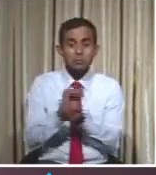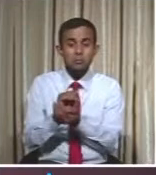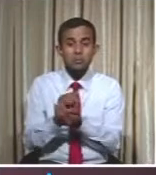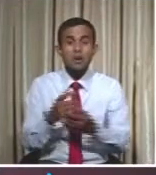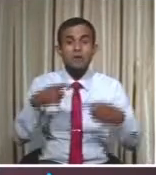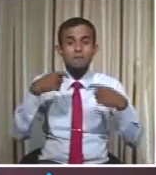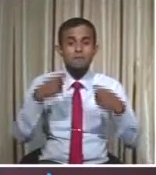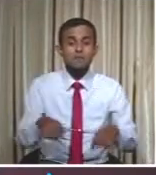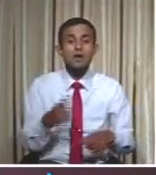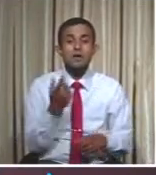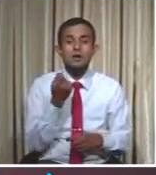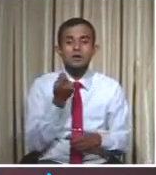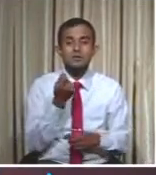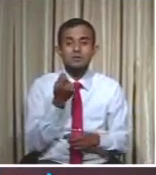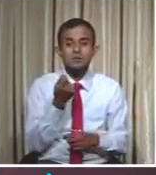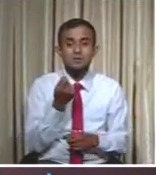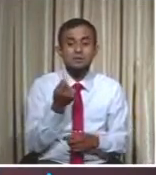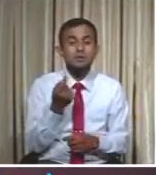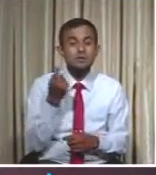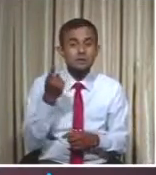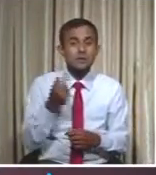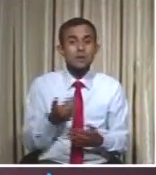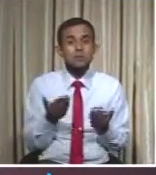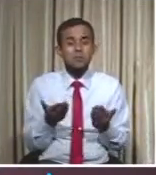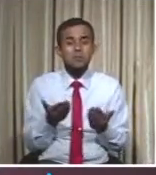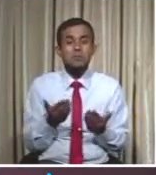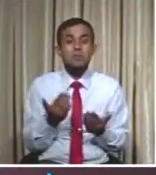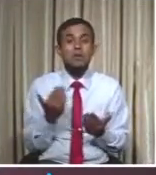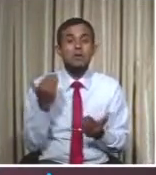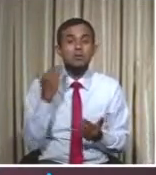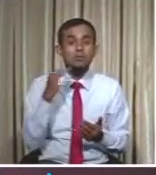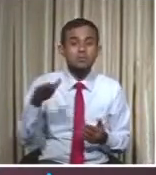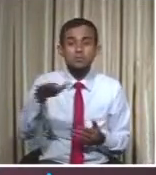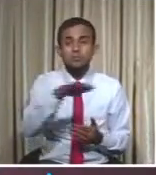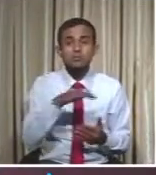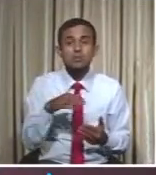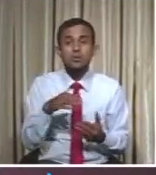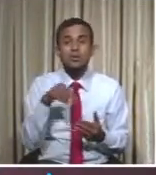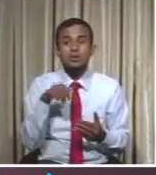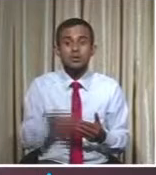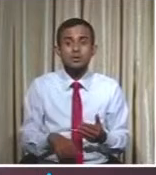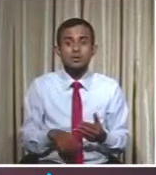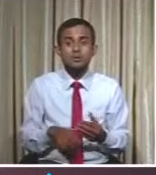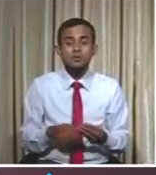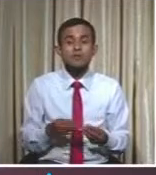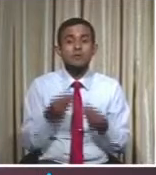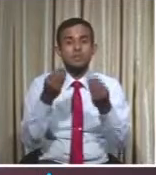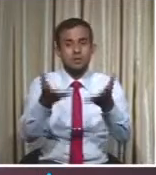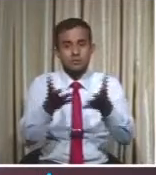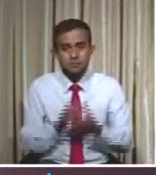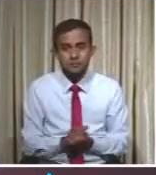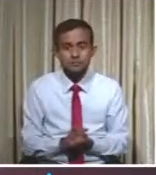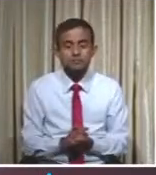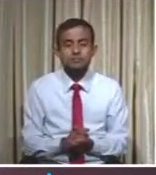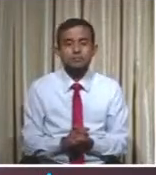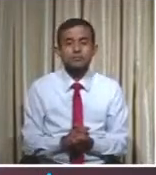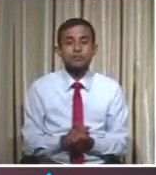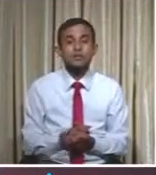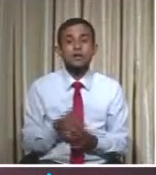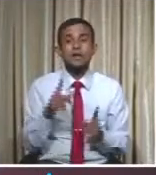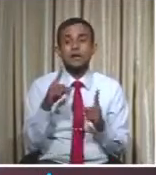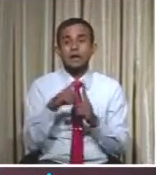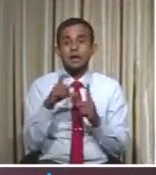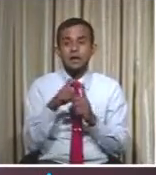වියදම් වූ මුදල ඒ බර සාමාන්‍ය ජනතාව මත තමයි වැටුනේ. සහ